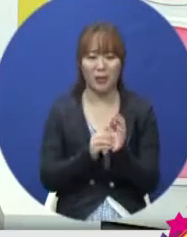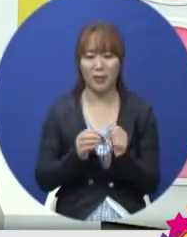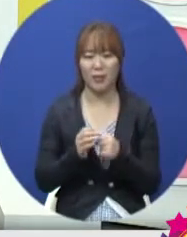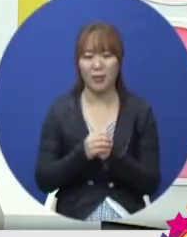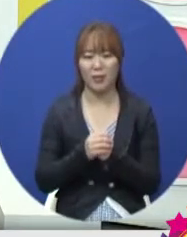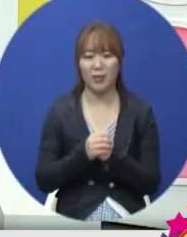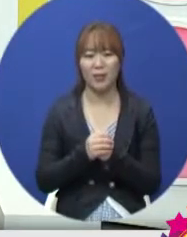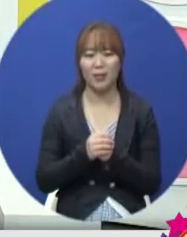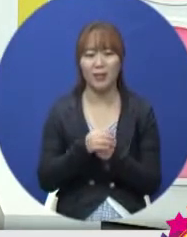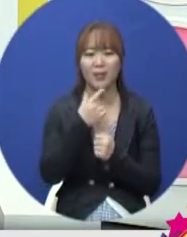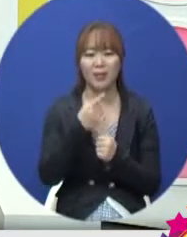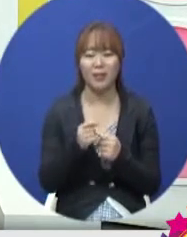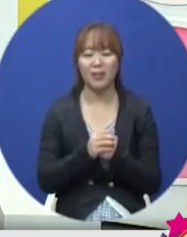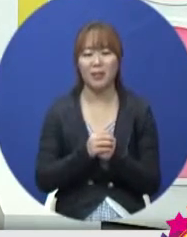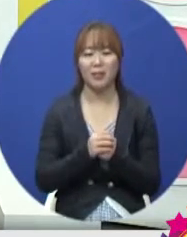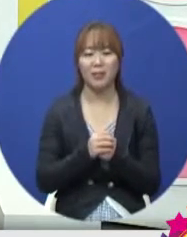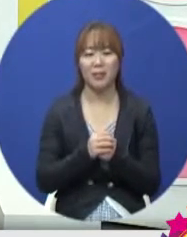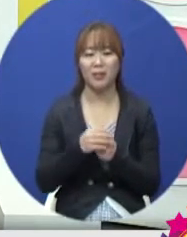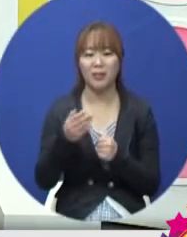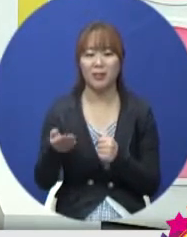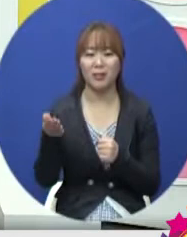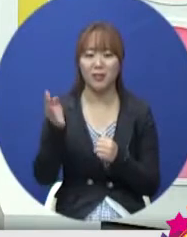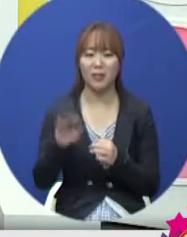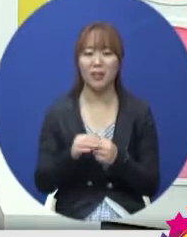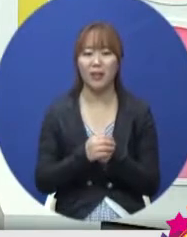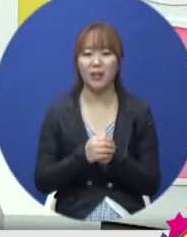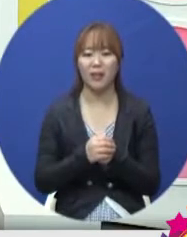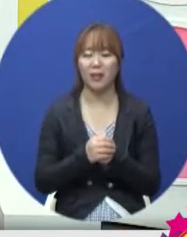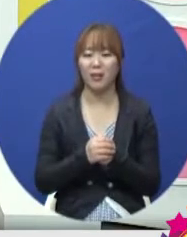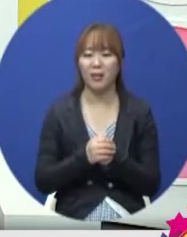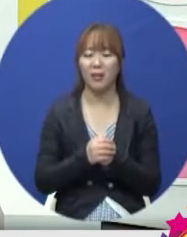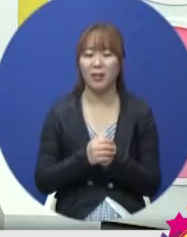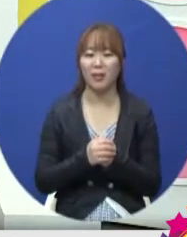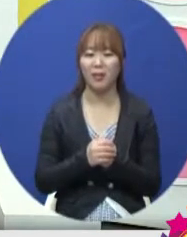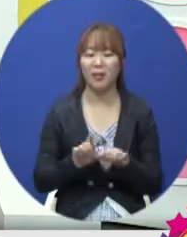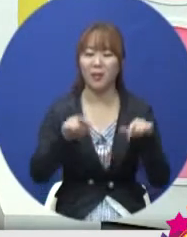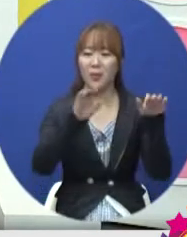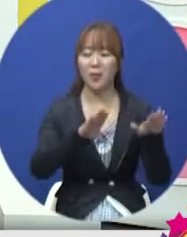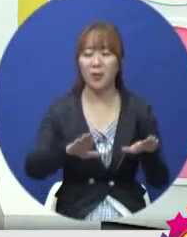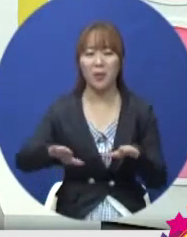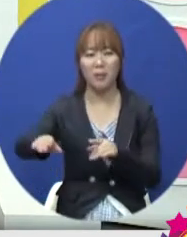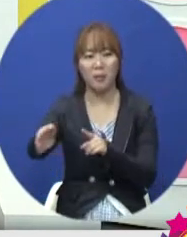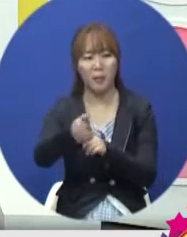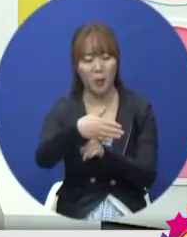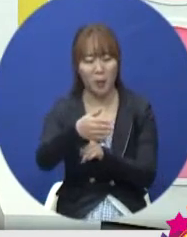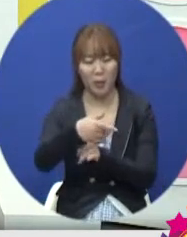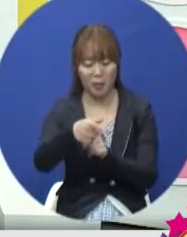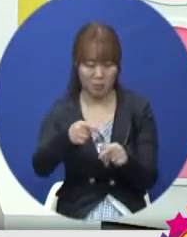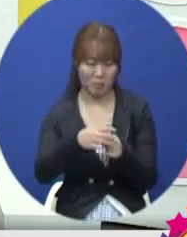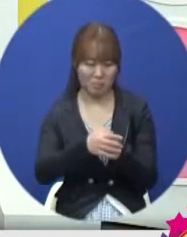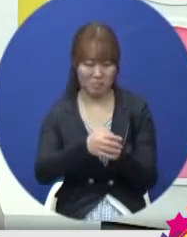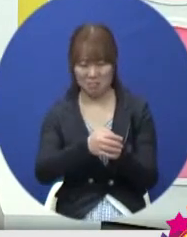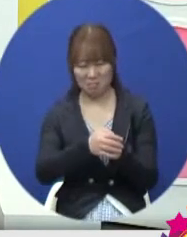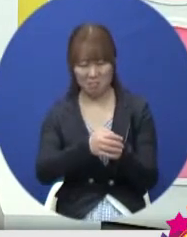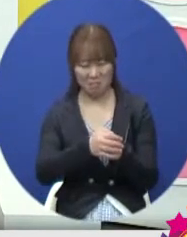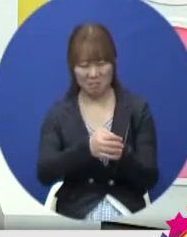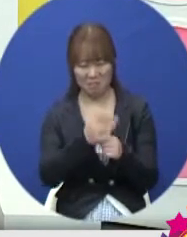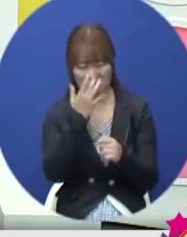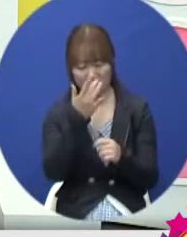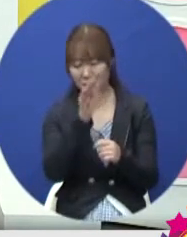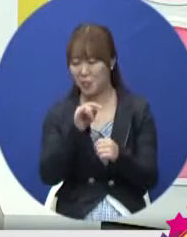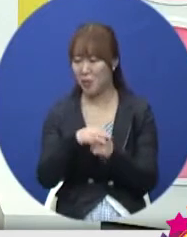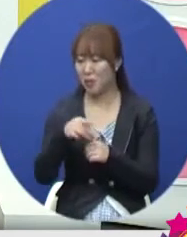아 그러세요. 어 예. 네. 야 우리 아버님 동해 뭐, 바다 고기는 뭐 네. 별로 볼 거 없는데 아